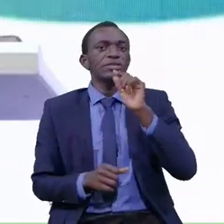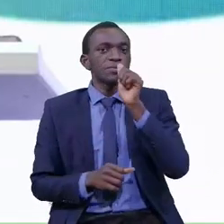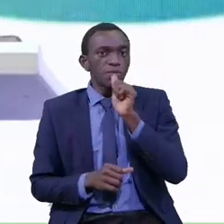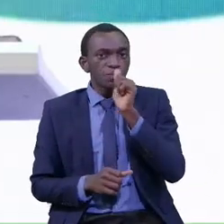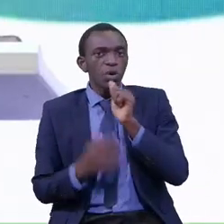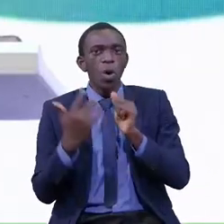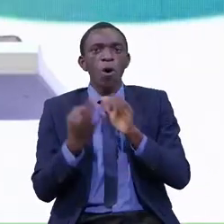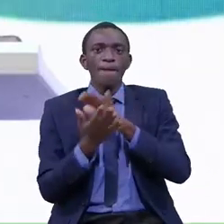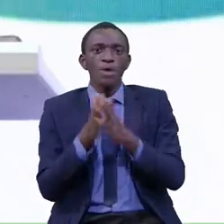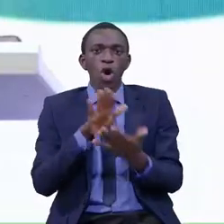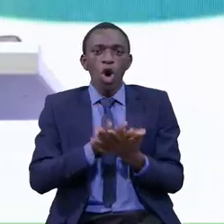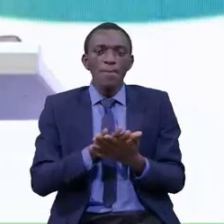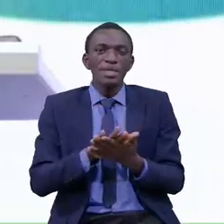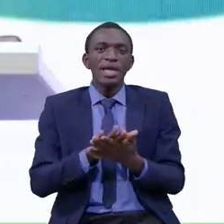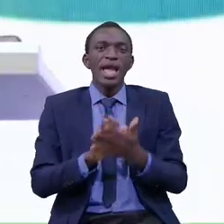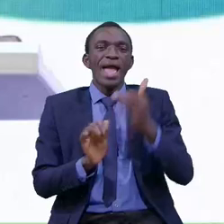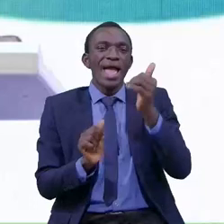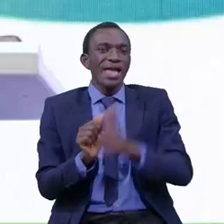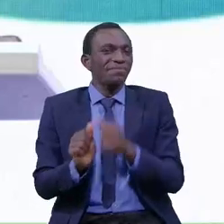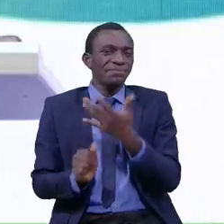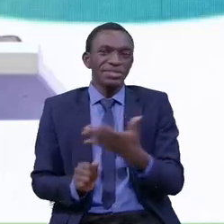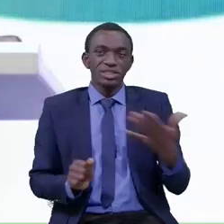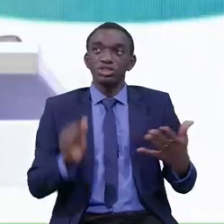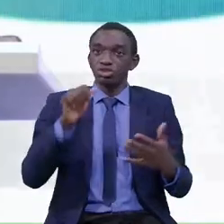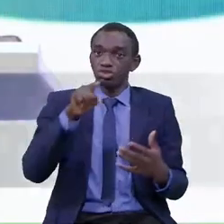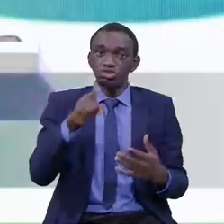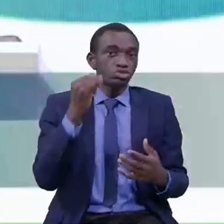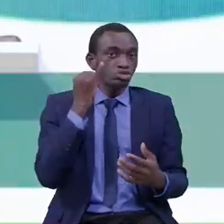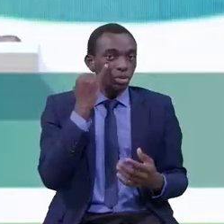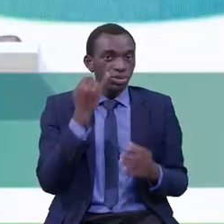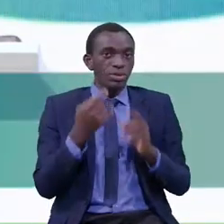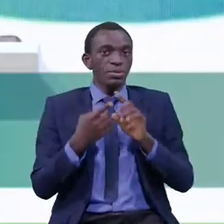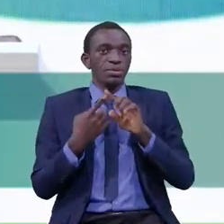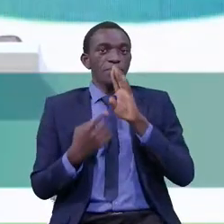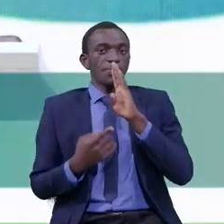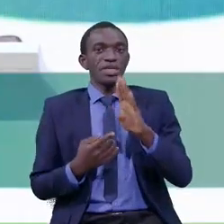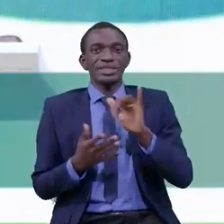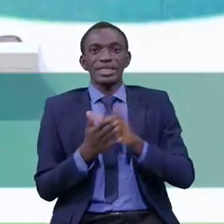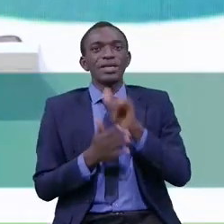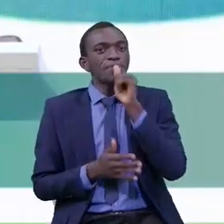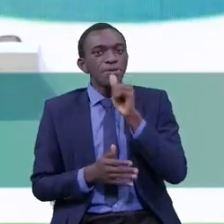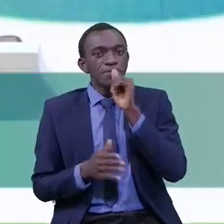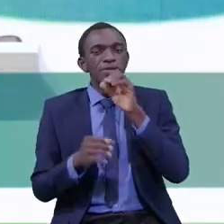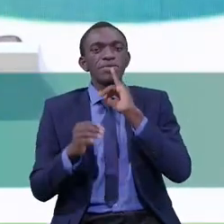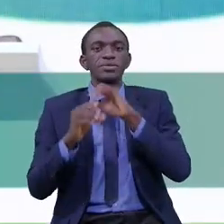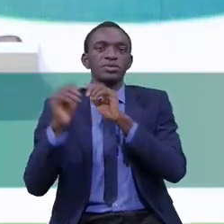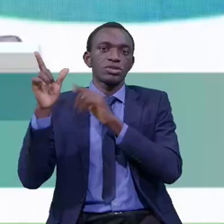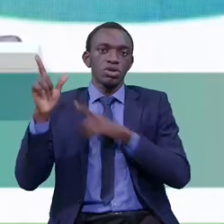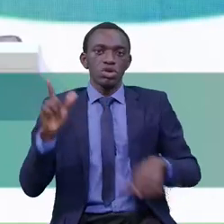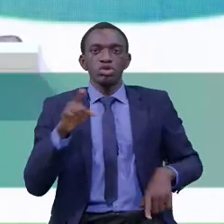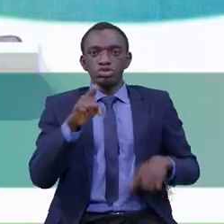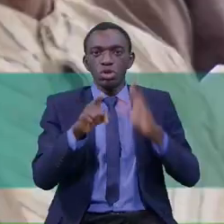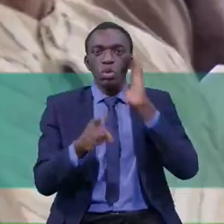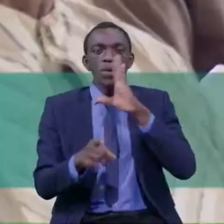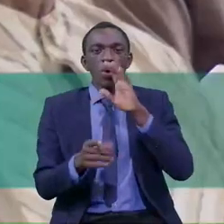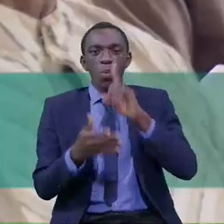que tu dois être. Ce secret est dans le Seigneur. Tu sera ce qu'il a créé